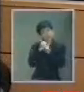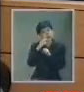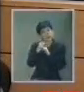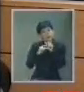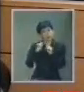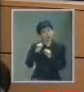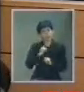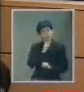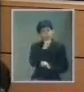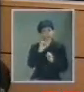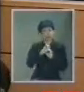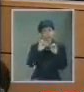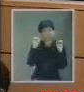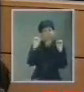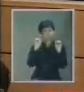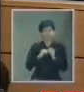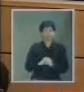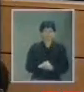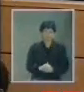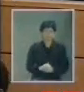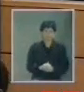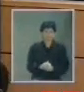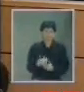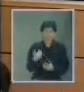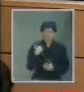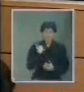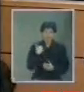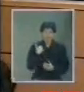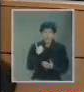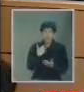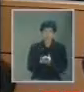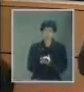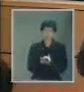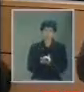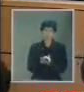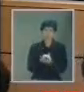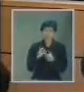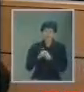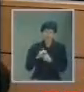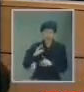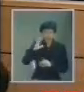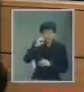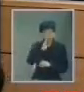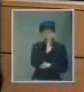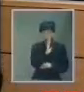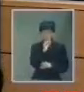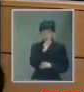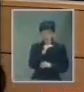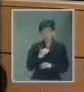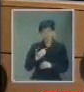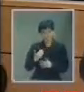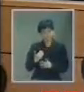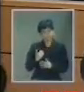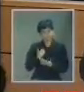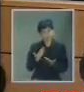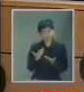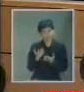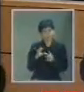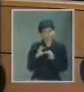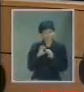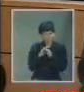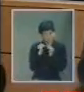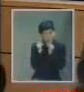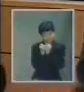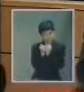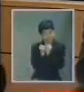ปีไม่เคยแต่พี่มวลพ่อเขากับผมเนี่ยมหามิตร